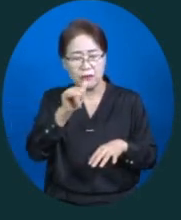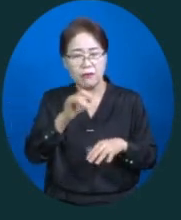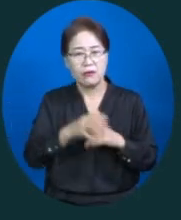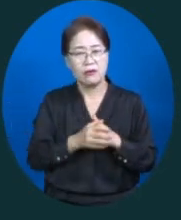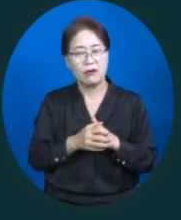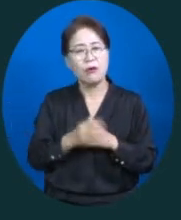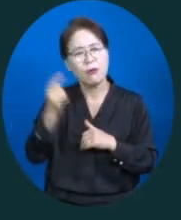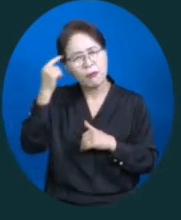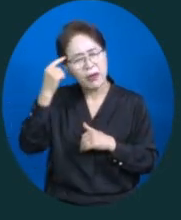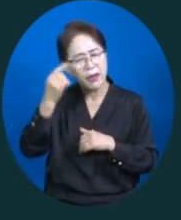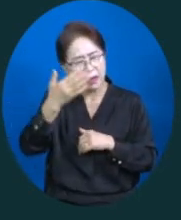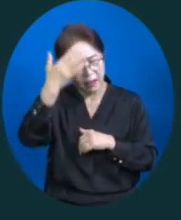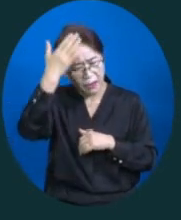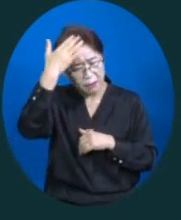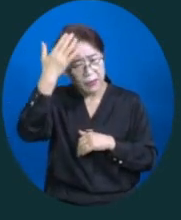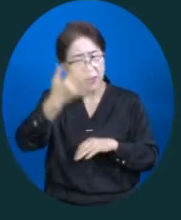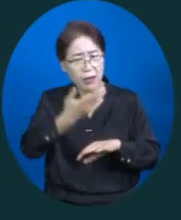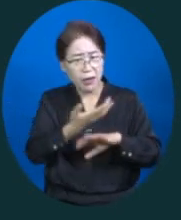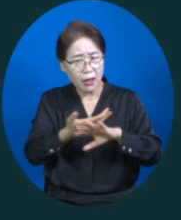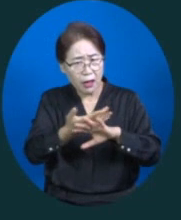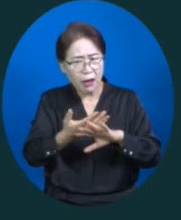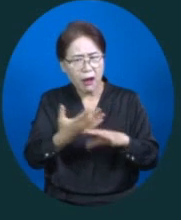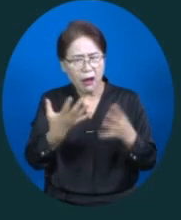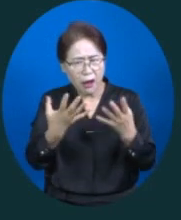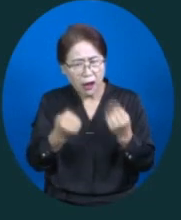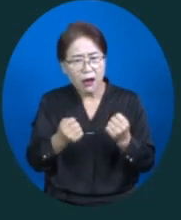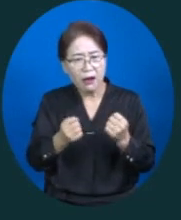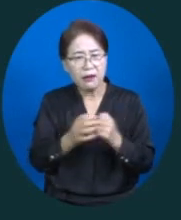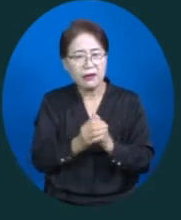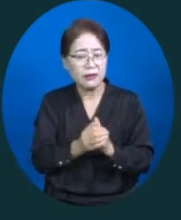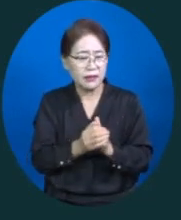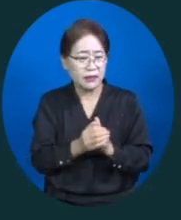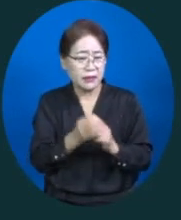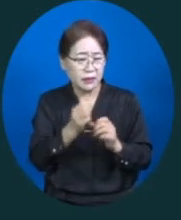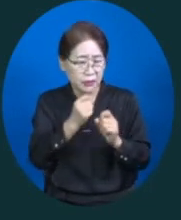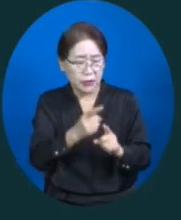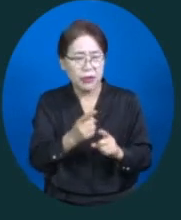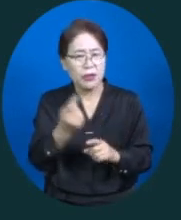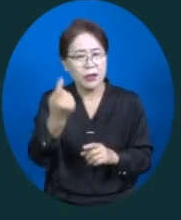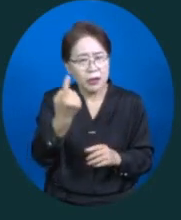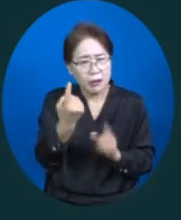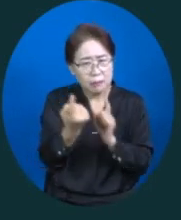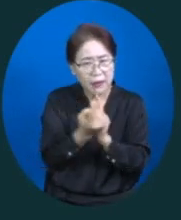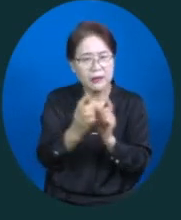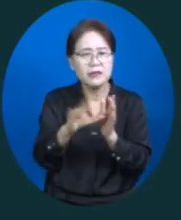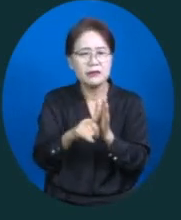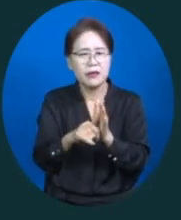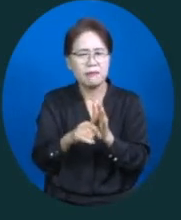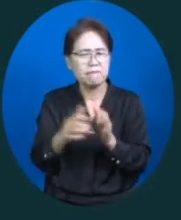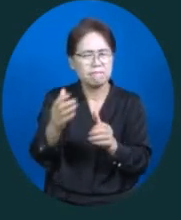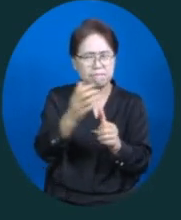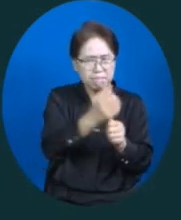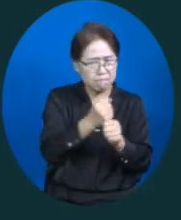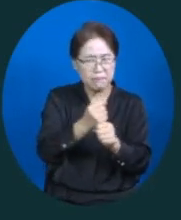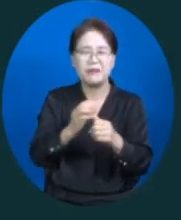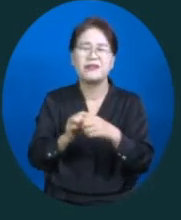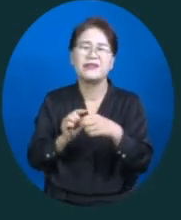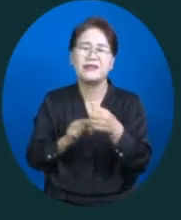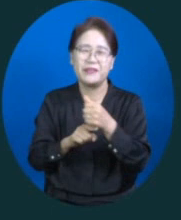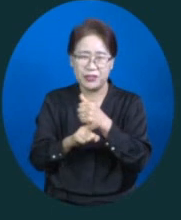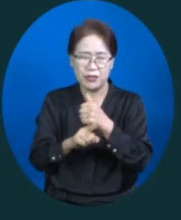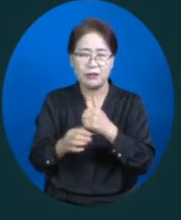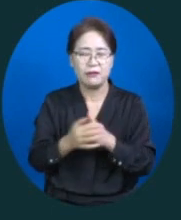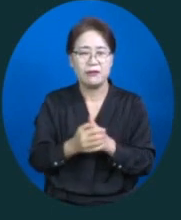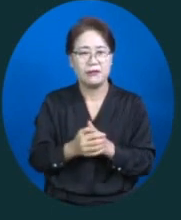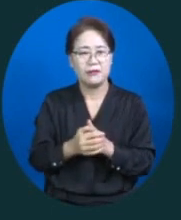여러분 왜 앞에 머리는 무성하죠 기회가 왔을 때 그 기회를 빨리 잡으라는 거예요 그